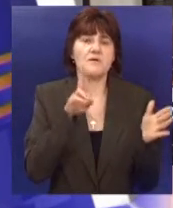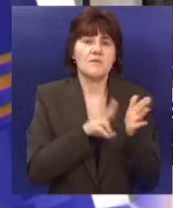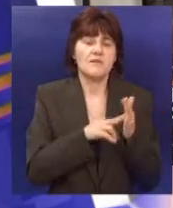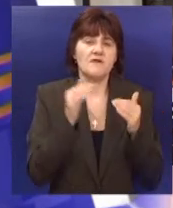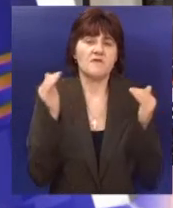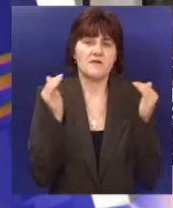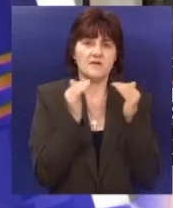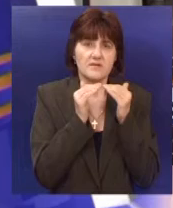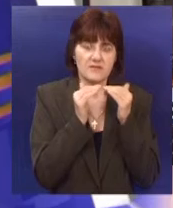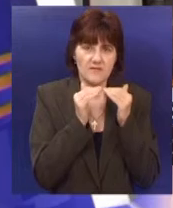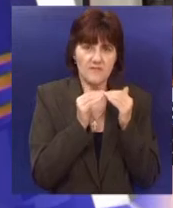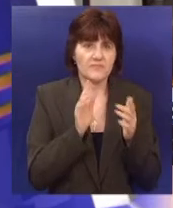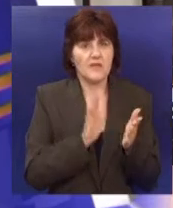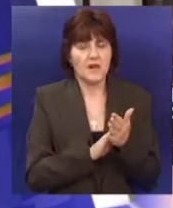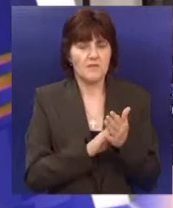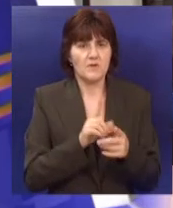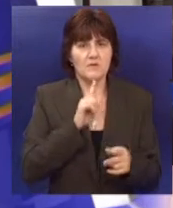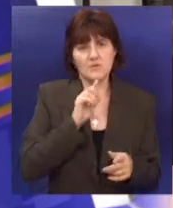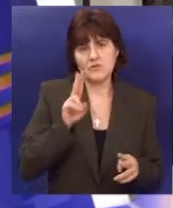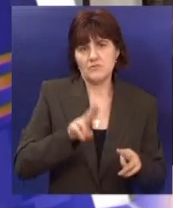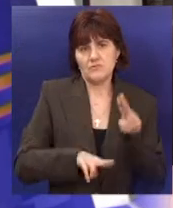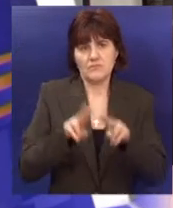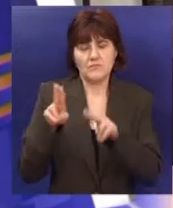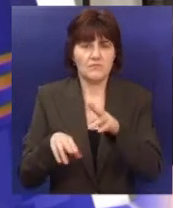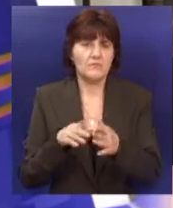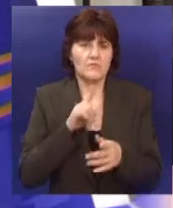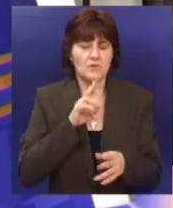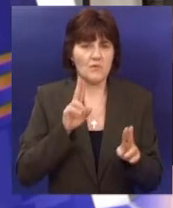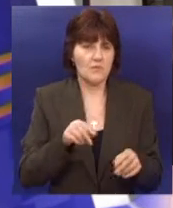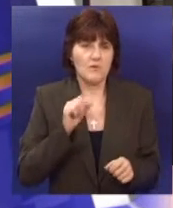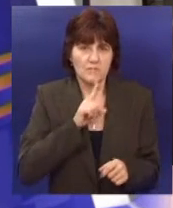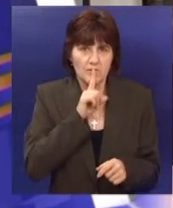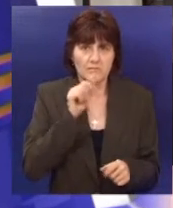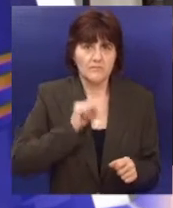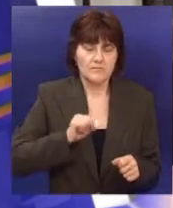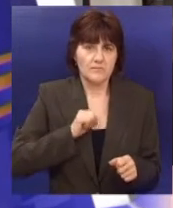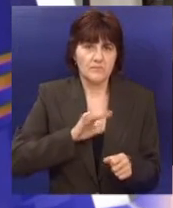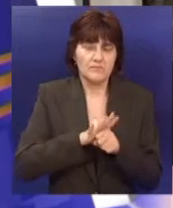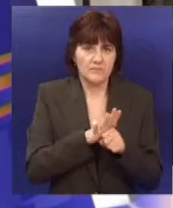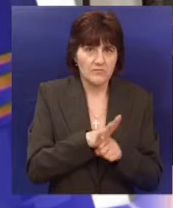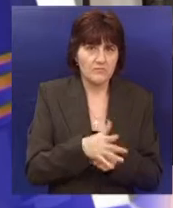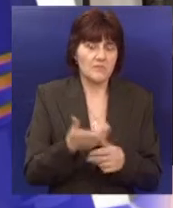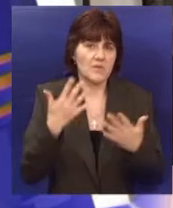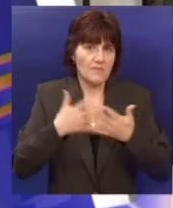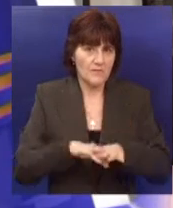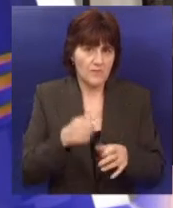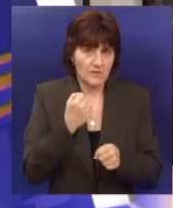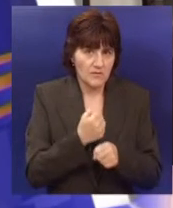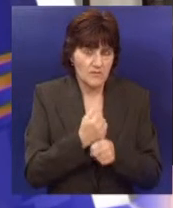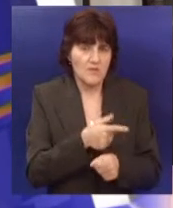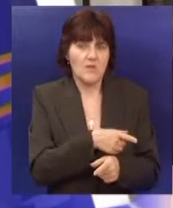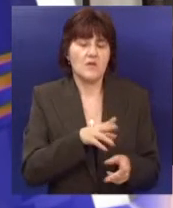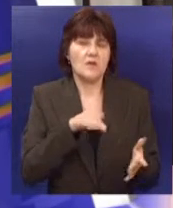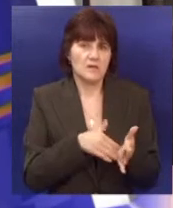podnošenje pritužbi Kancelariji poverenika u slučajima kada postoji potreba za zaštitom od diskriminacije. Sprovodi se u organizaciji